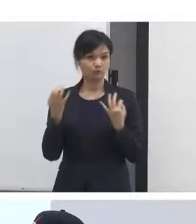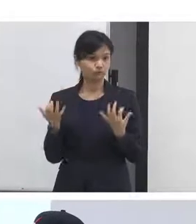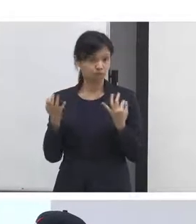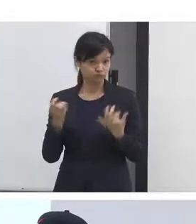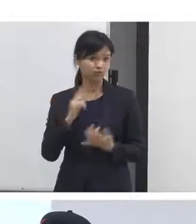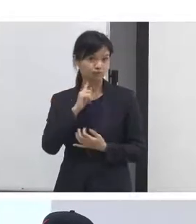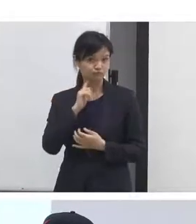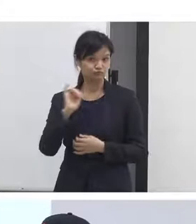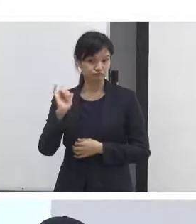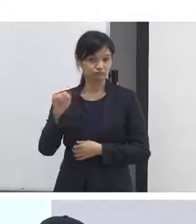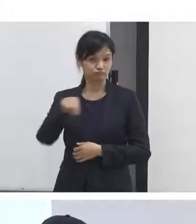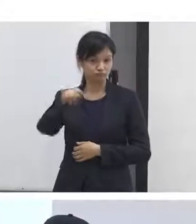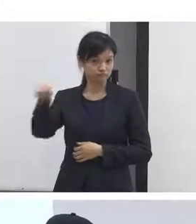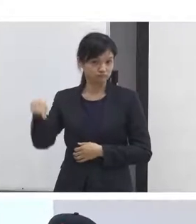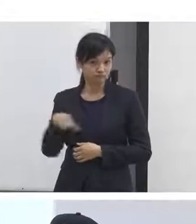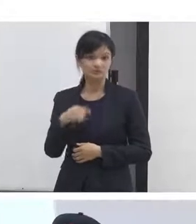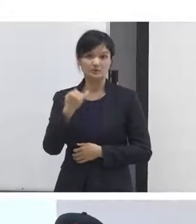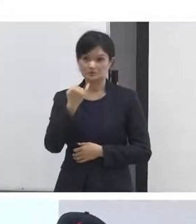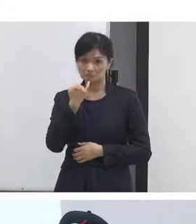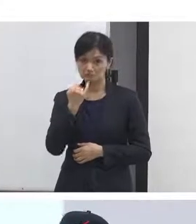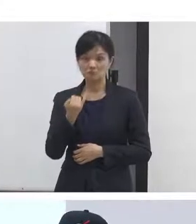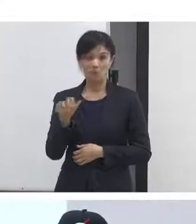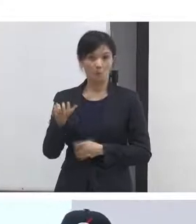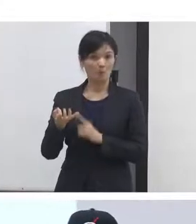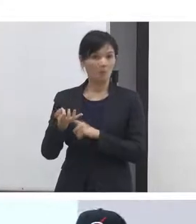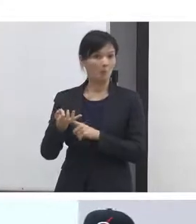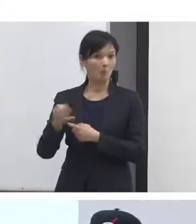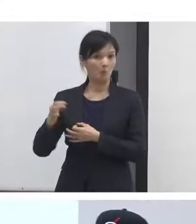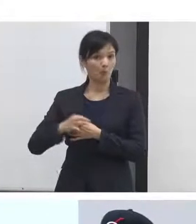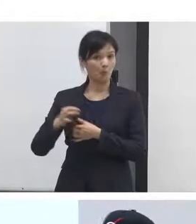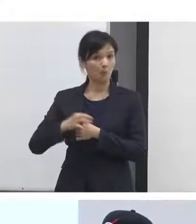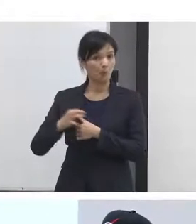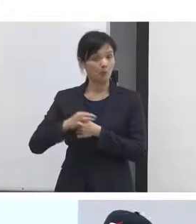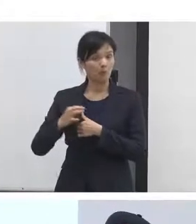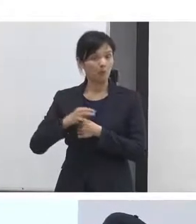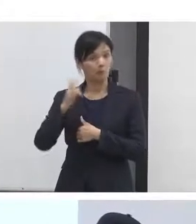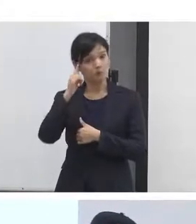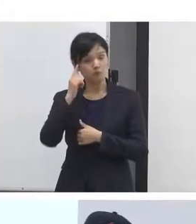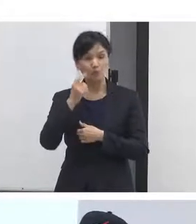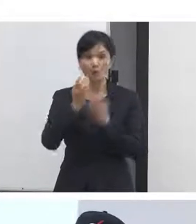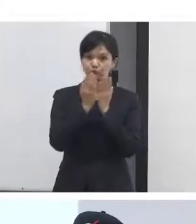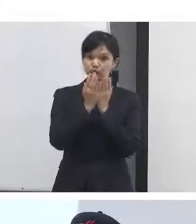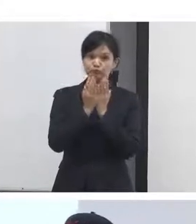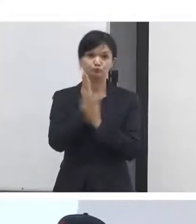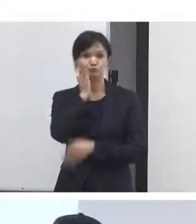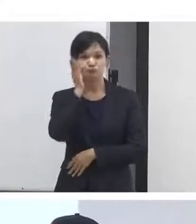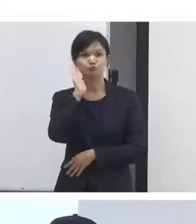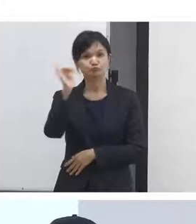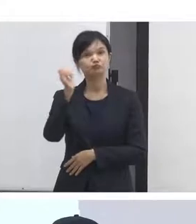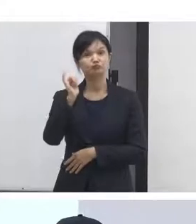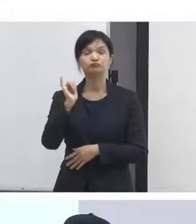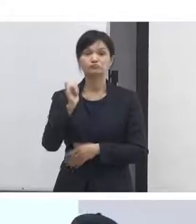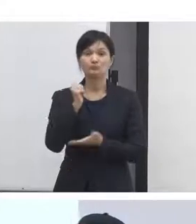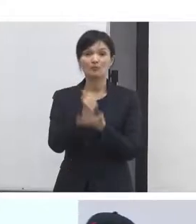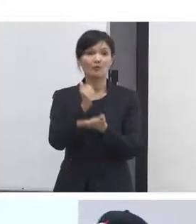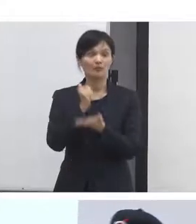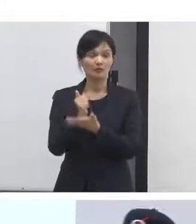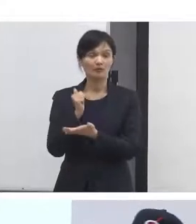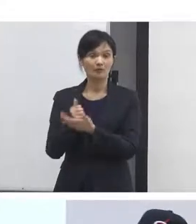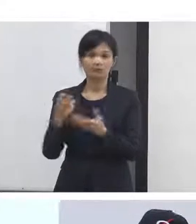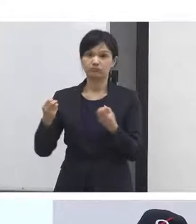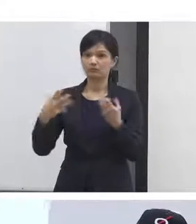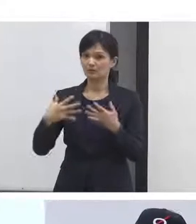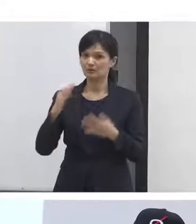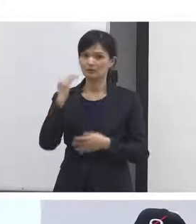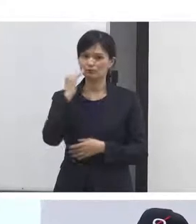机会在可能一些金钱的资源底下做很多很流畅的一些事情，但是对于没有资源的人，他可能